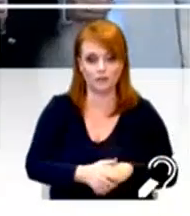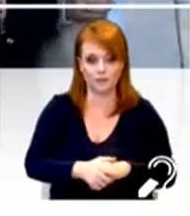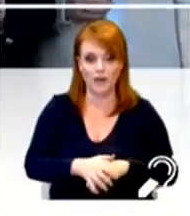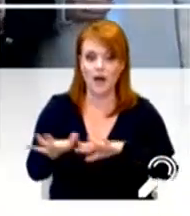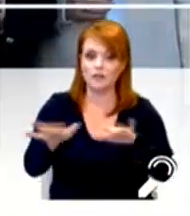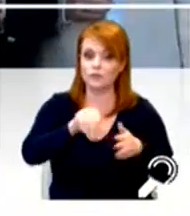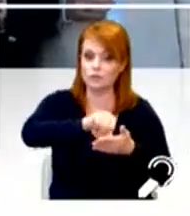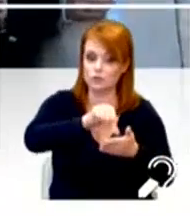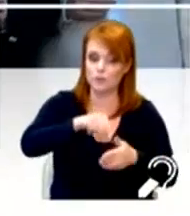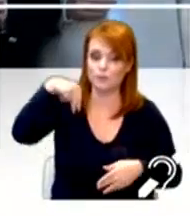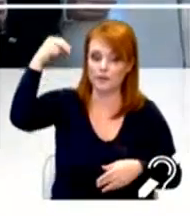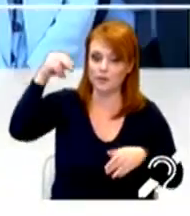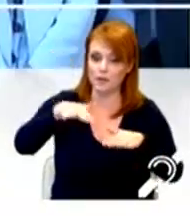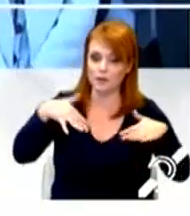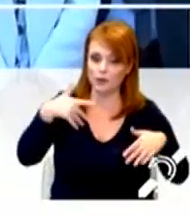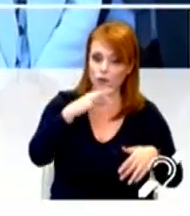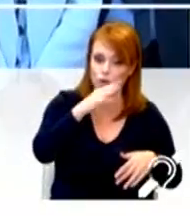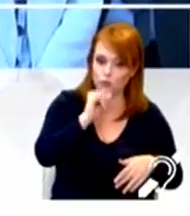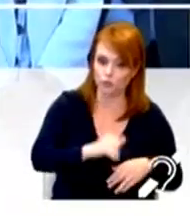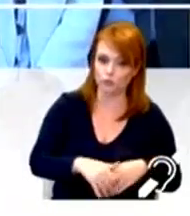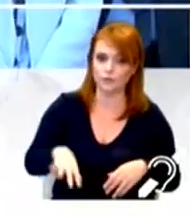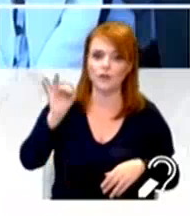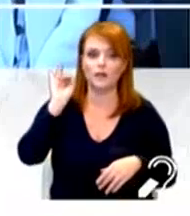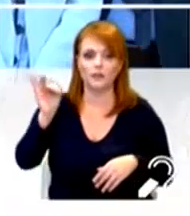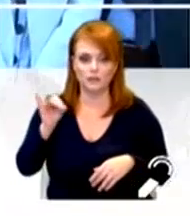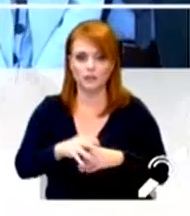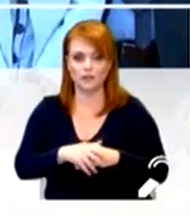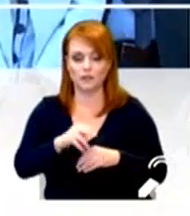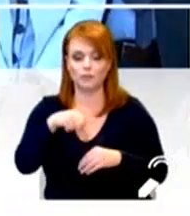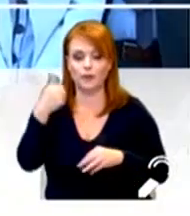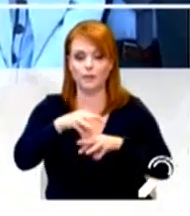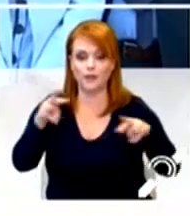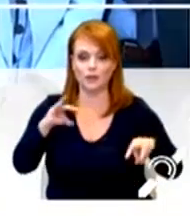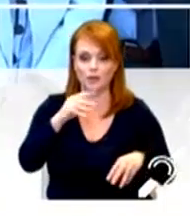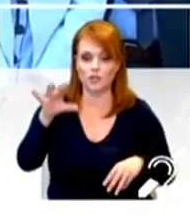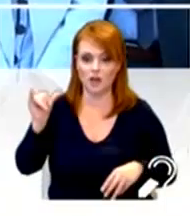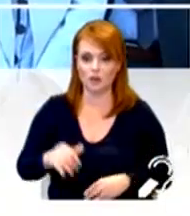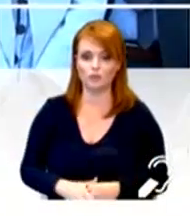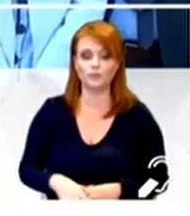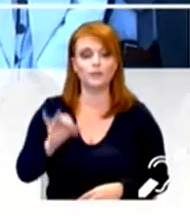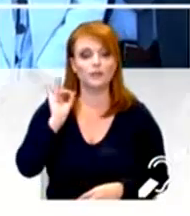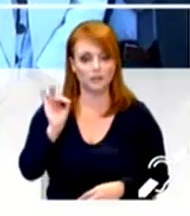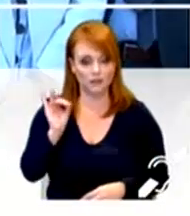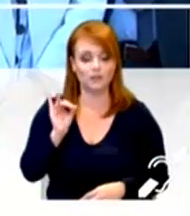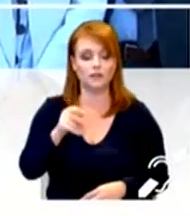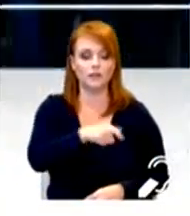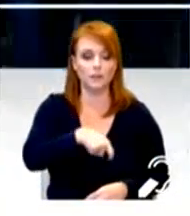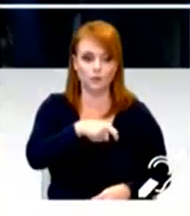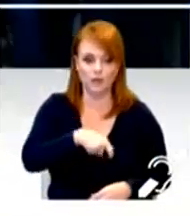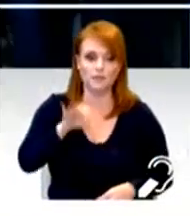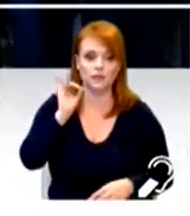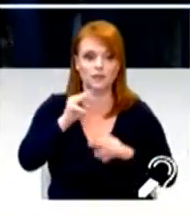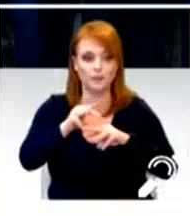au participat Igor Grosu, președintele Parlamentului Republicii Moldova, Dorin Recean, prim-ministrul Republicii Moldova, deputați, dar